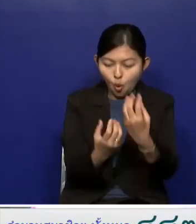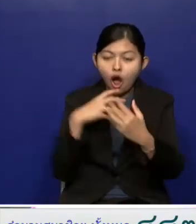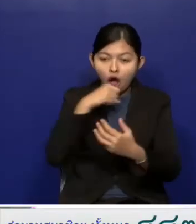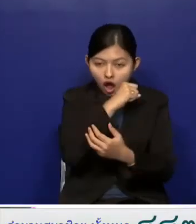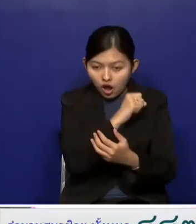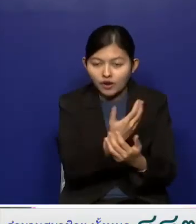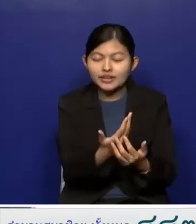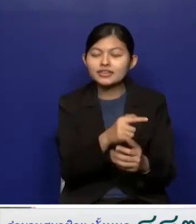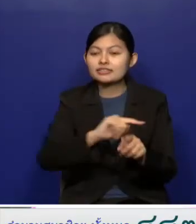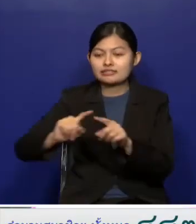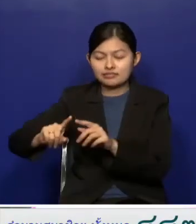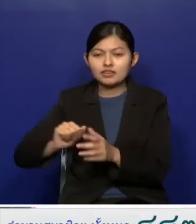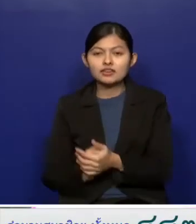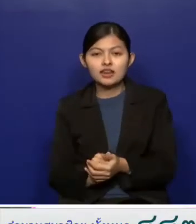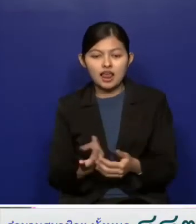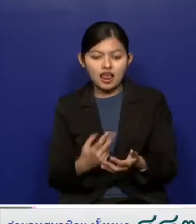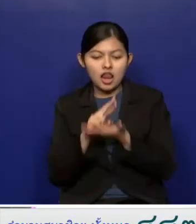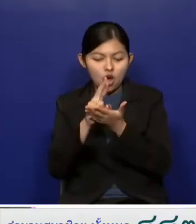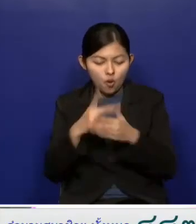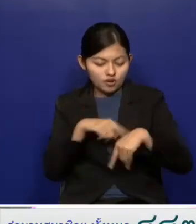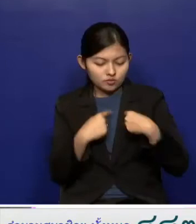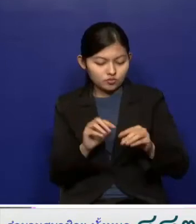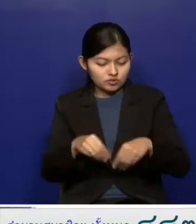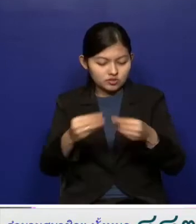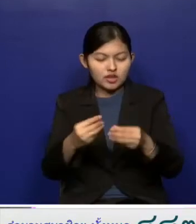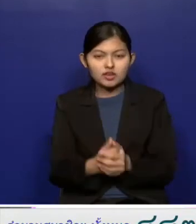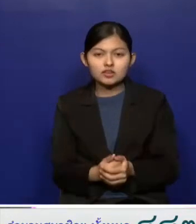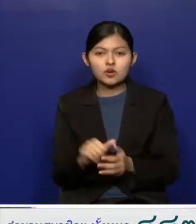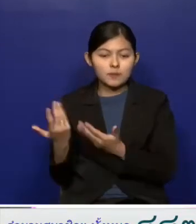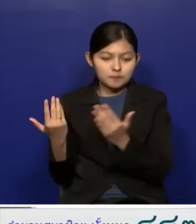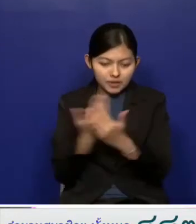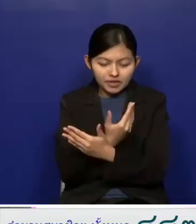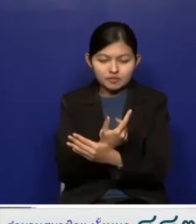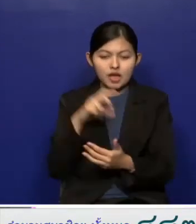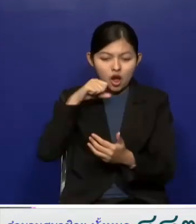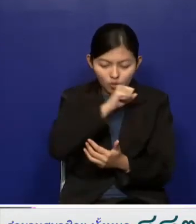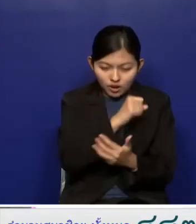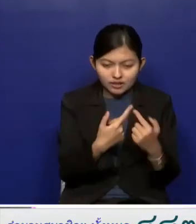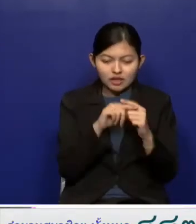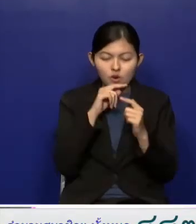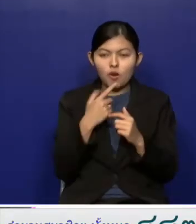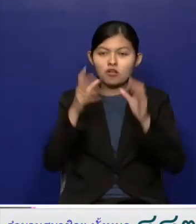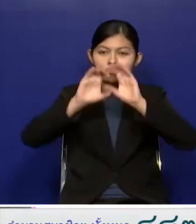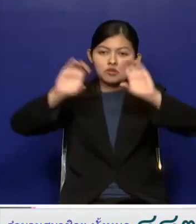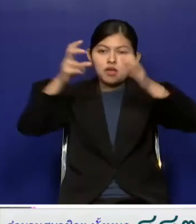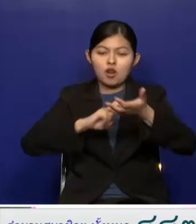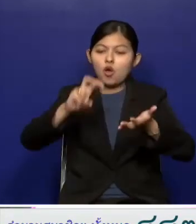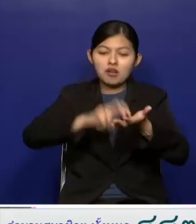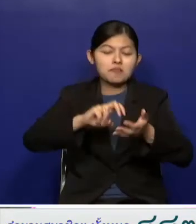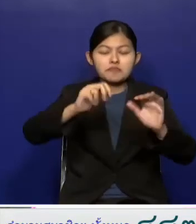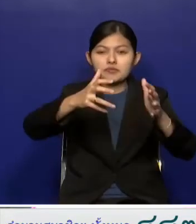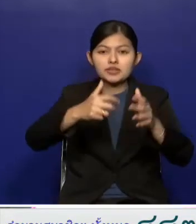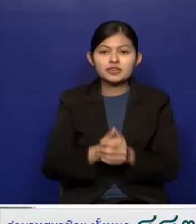างวัลให้สิ่งจูงใจในที่สุดคนปิดไปปลูกอ้อยปลูกอ้อยมากแต่รัฐบาลไม่มีรองรับการลงทะเบียน